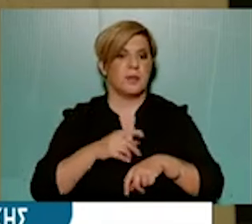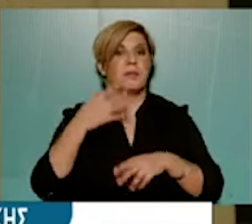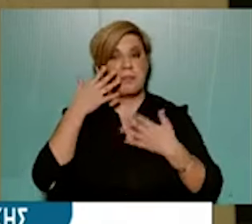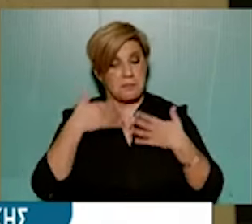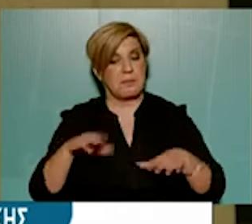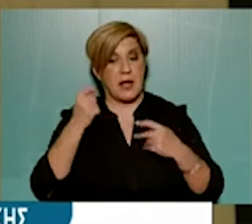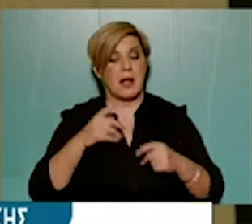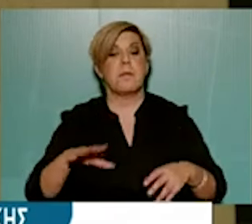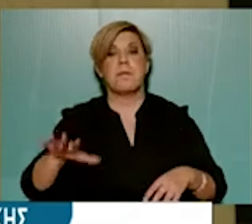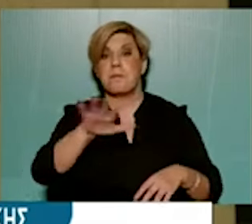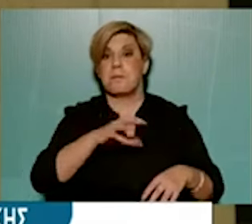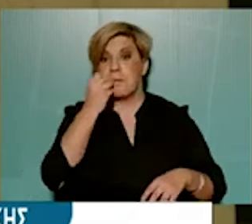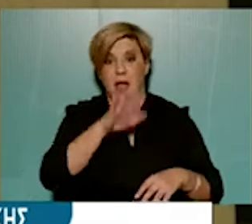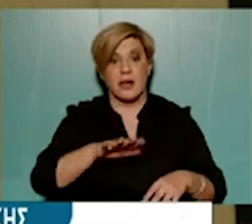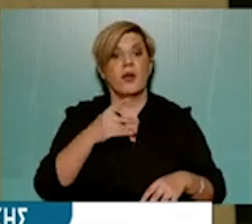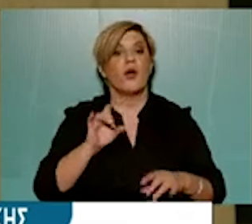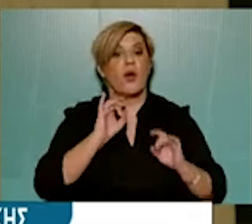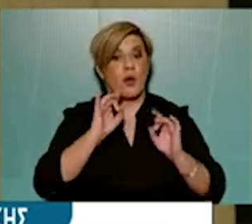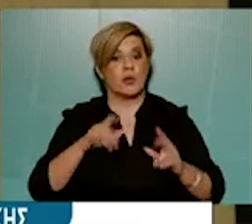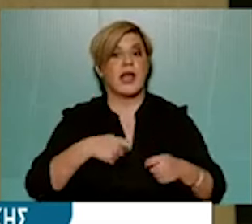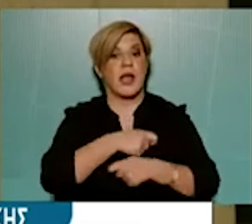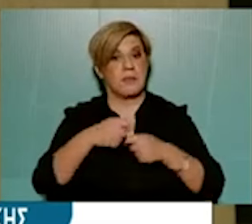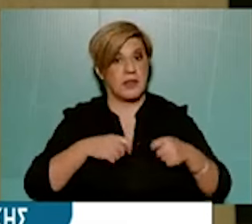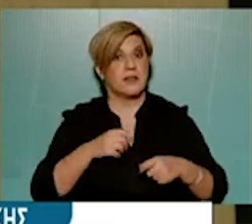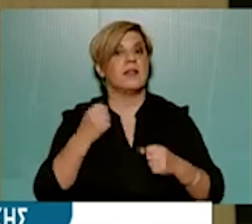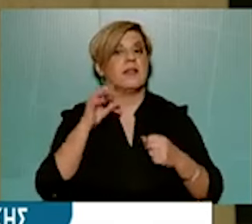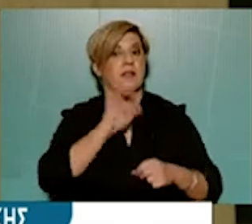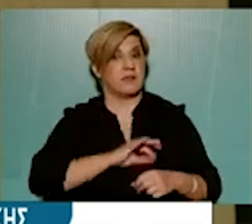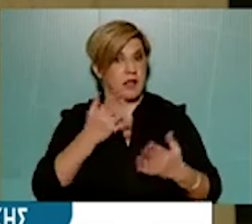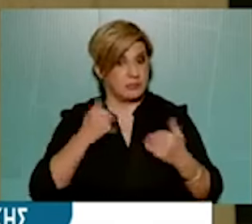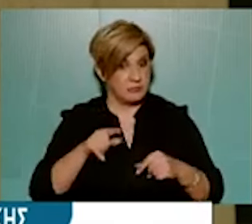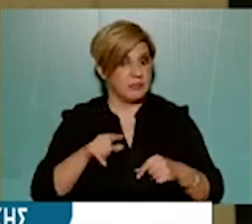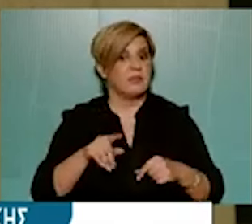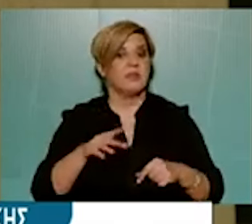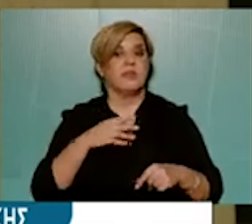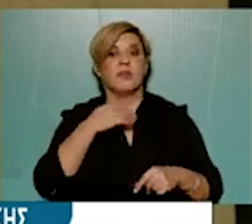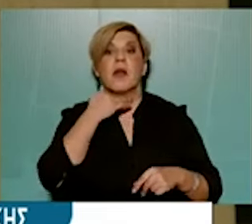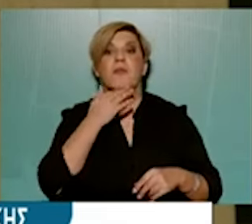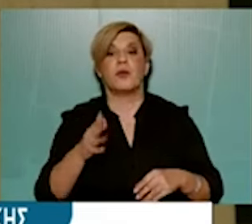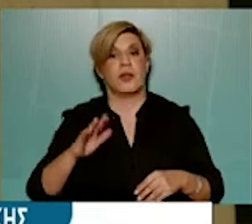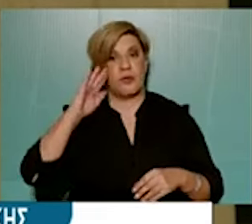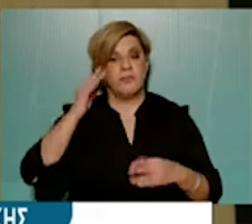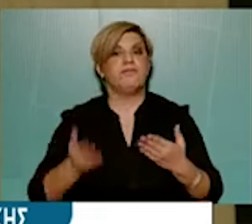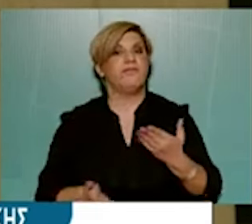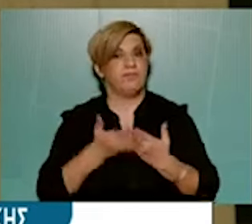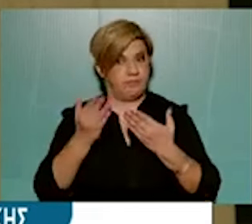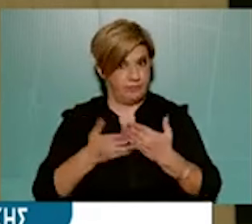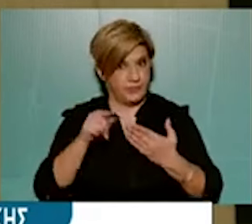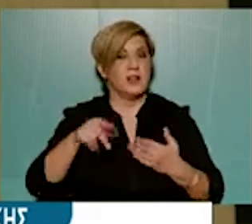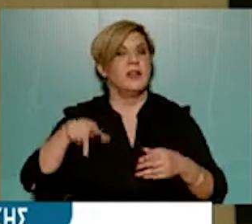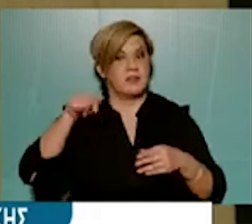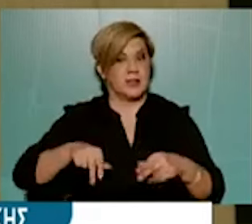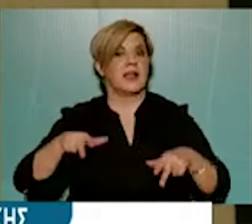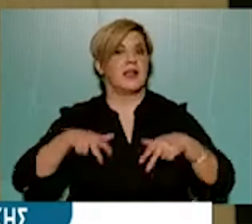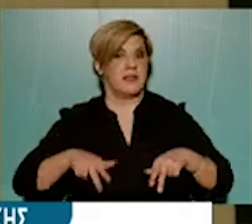γίνανε πραγματικά μητροπολιτικά πάρκα, χωρίς επιχειρηματικές δραστηριότητες και κέρδη. Αυτό δεν μπορούν να το υπηρετήσουν οι σημερινές κυβερνήσεις και οι